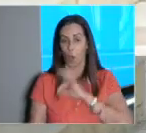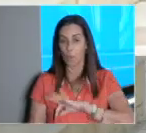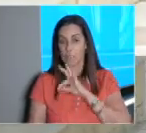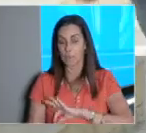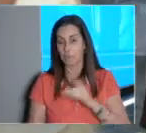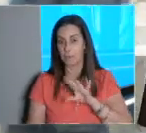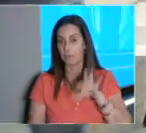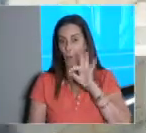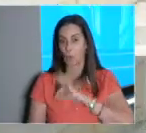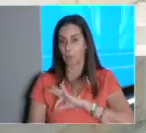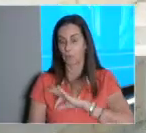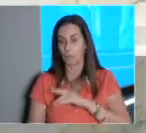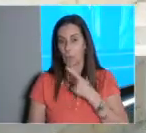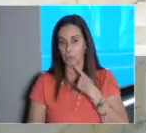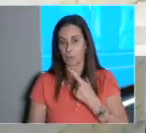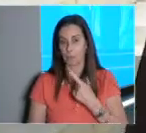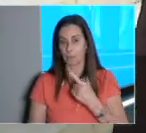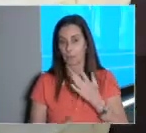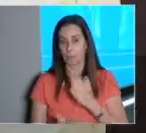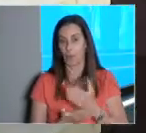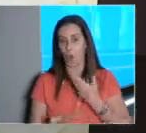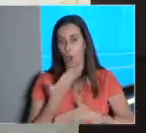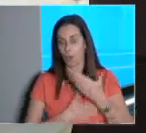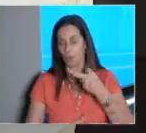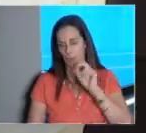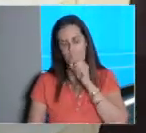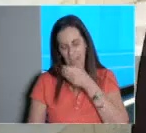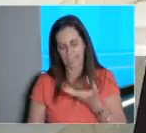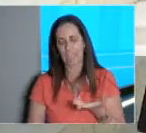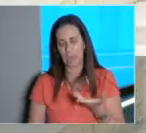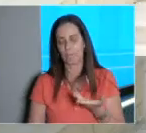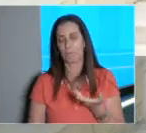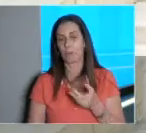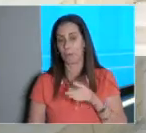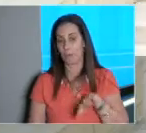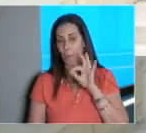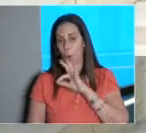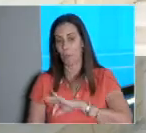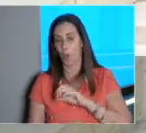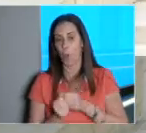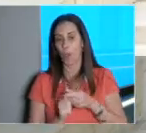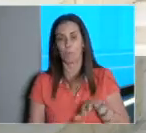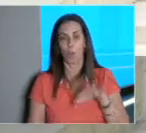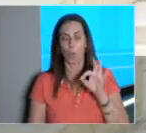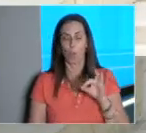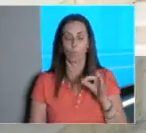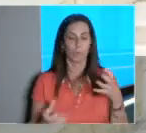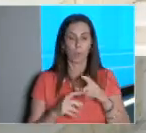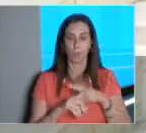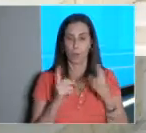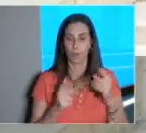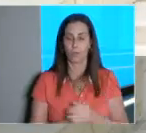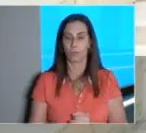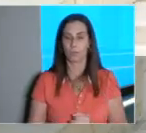המועצות אתה מתכוון? עולי ברית המועצות. בוא נקרא לזה שהם כבר עולים היותר ותיקים מעולי ברית המועצות. האם הם יצביעו לליברמן או שהם יצביעו לאנשים אחרים?